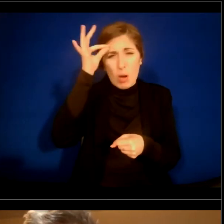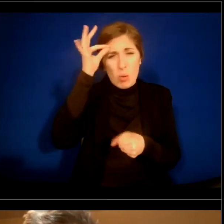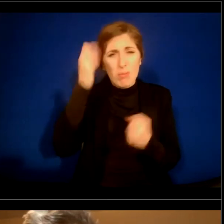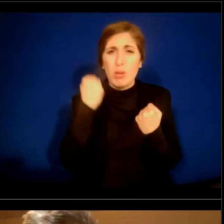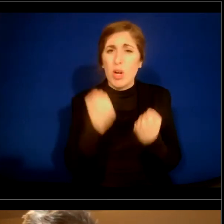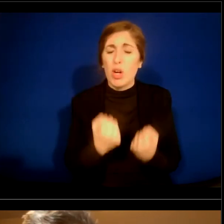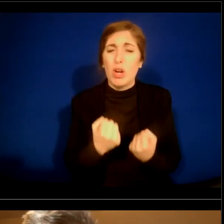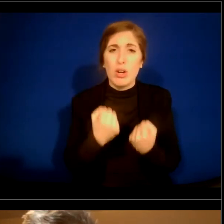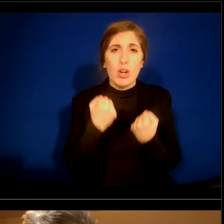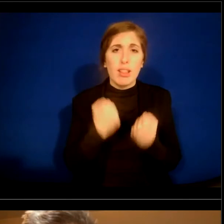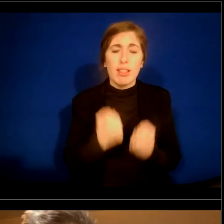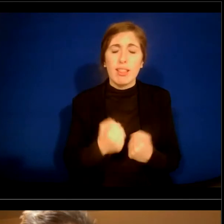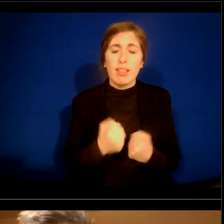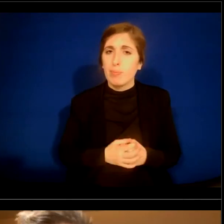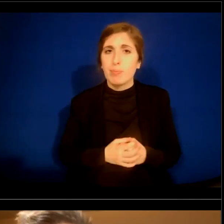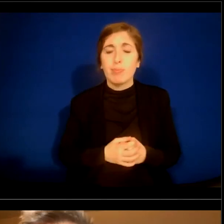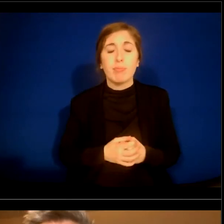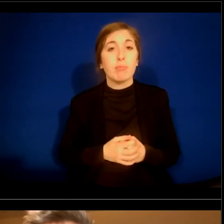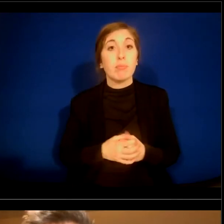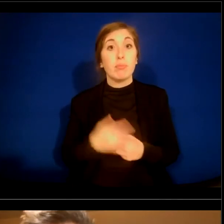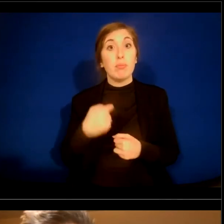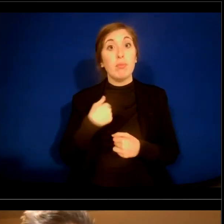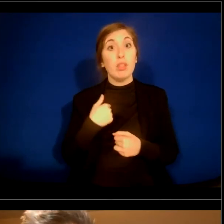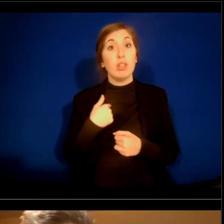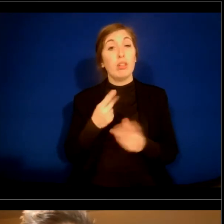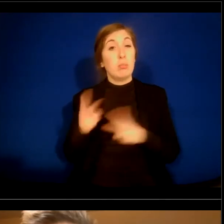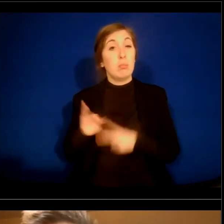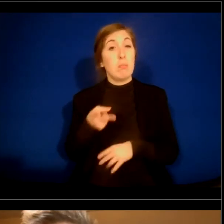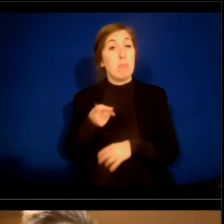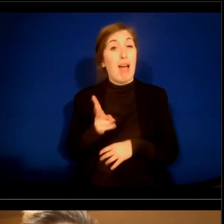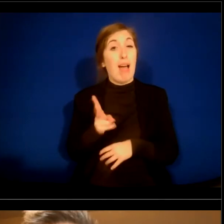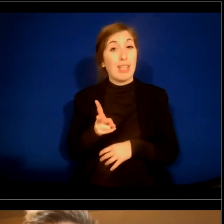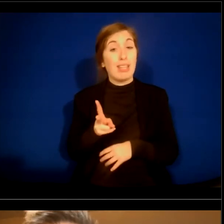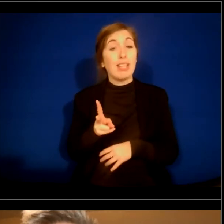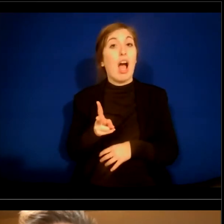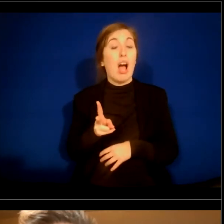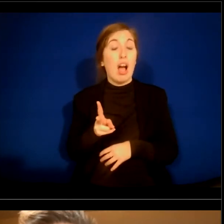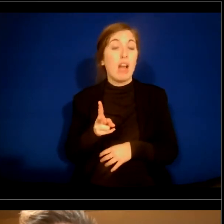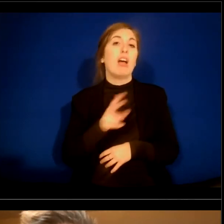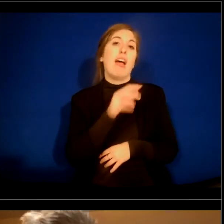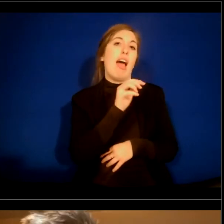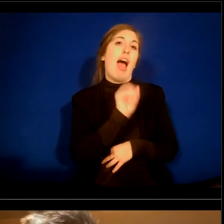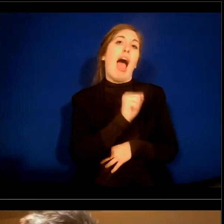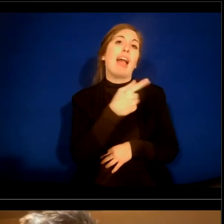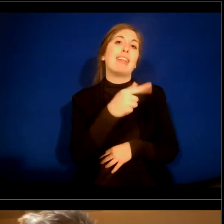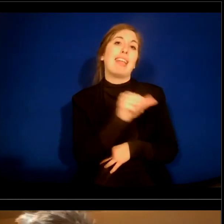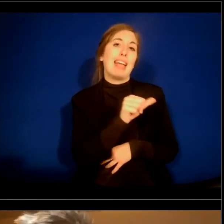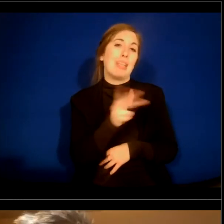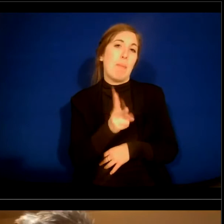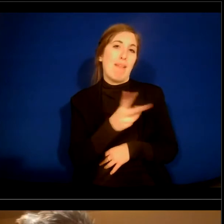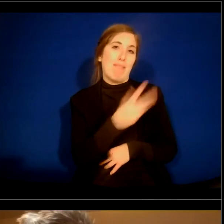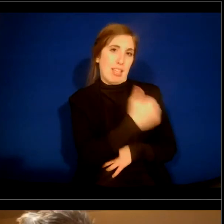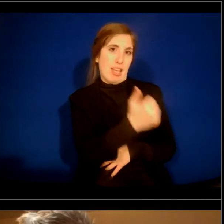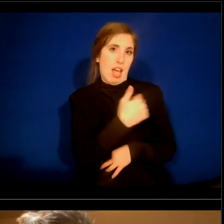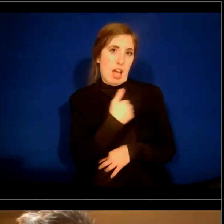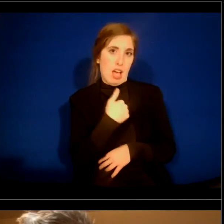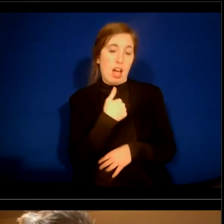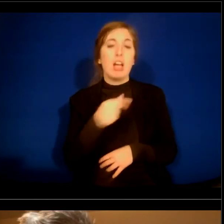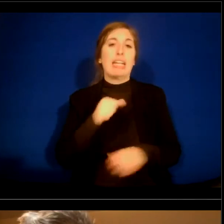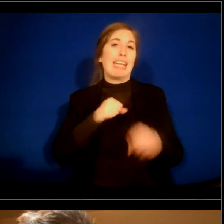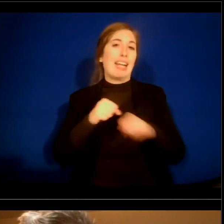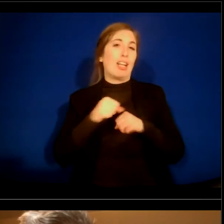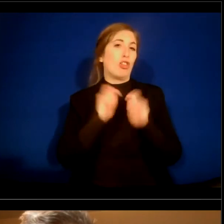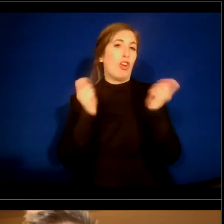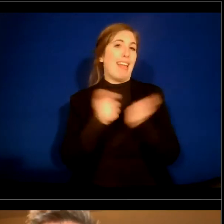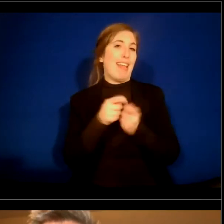E io ho visto a Pavia un nucleo familiare, mi ha chiamato l'ATS di Pavia, la direttrice, direttore generale, mi